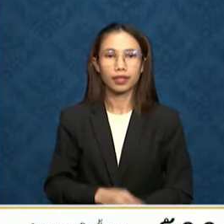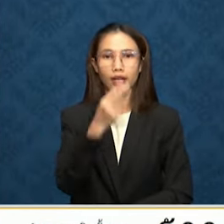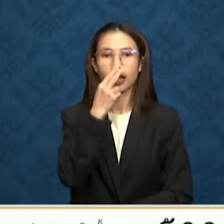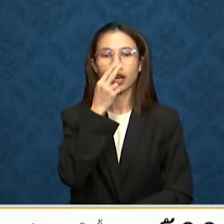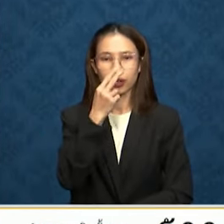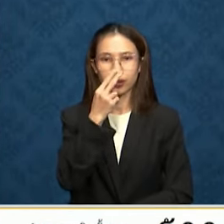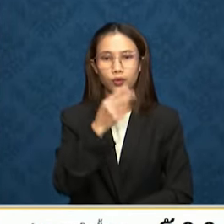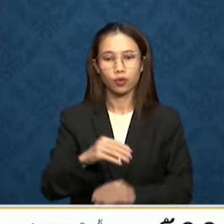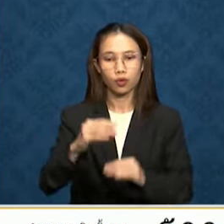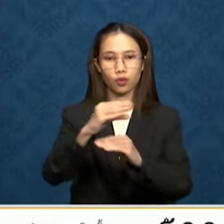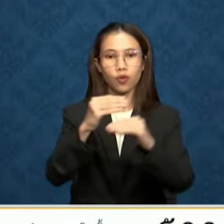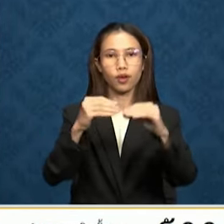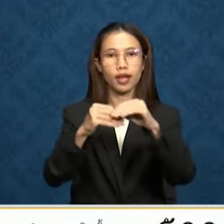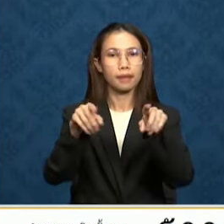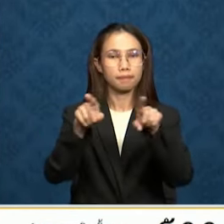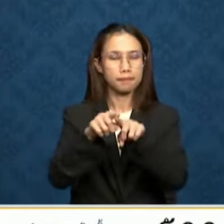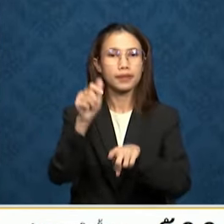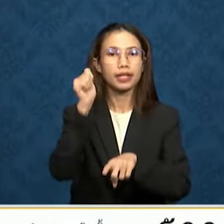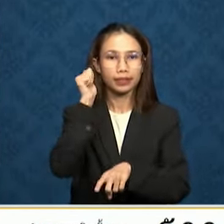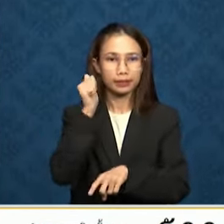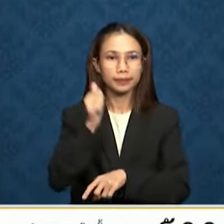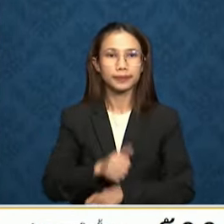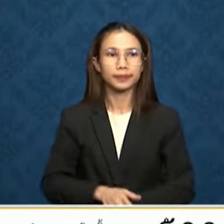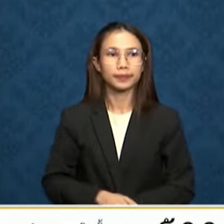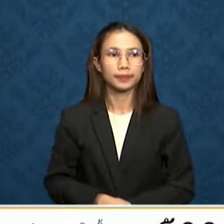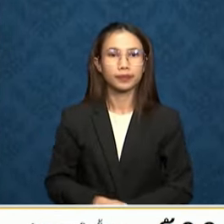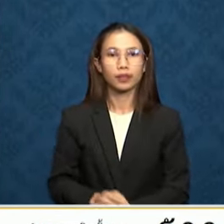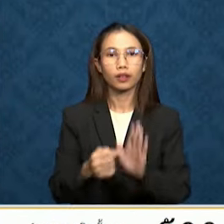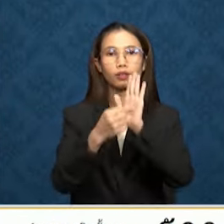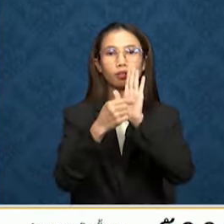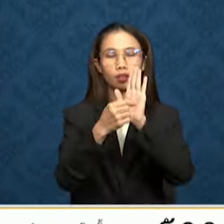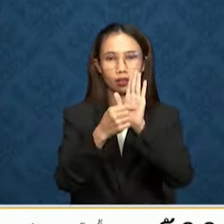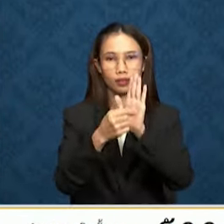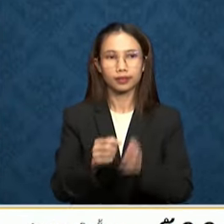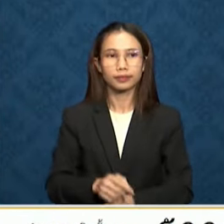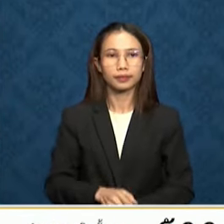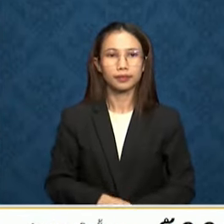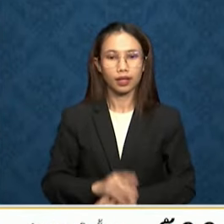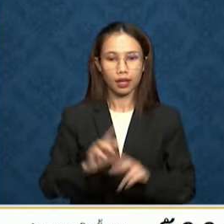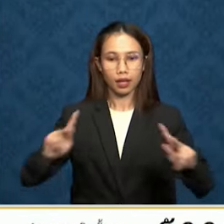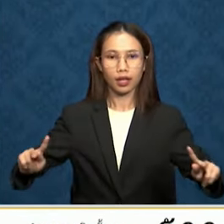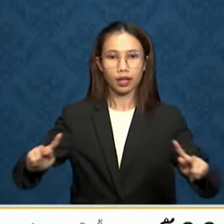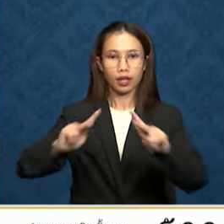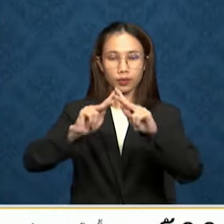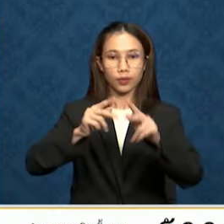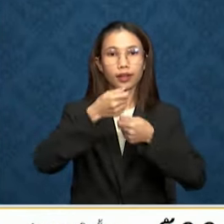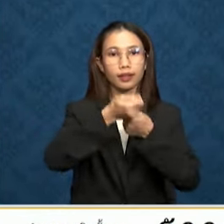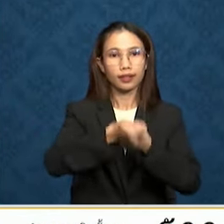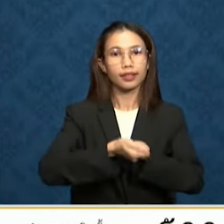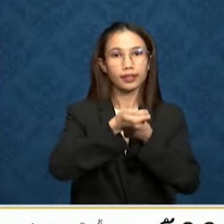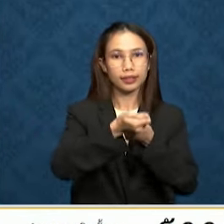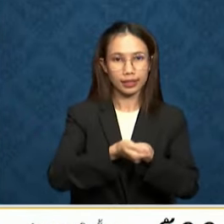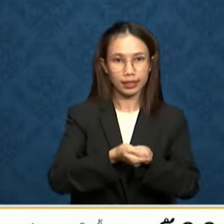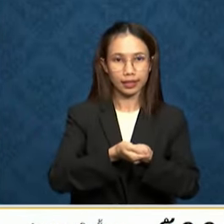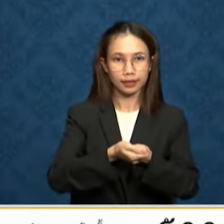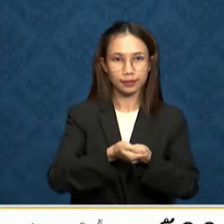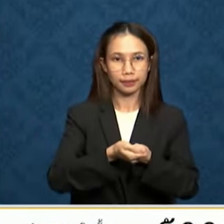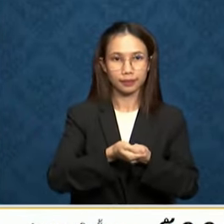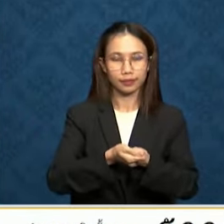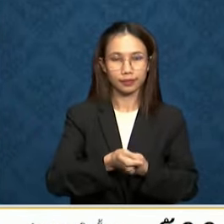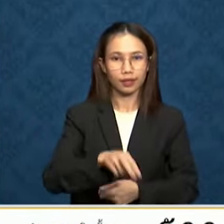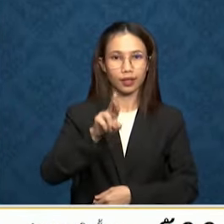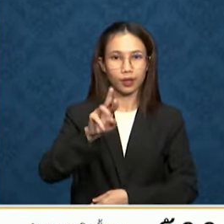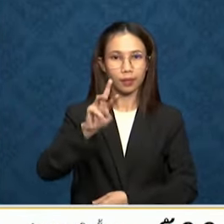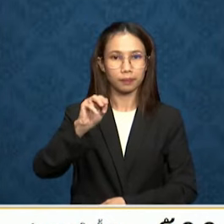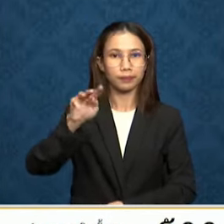หน้าตาโครงการมันเหมือนเดิมจริงๆนะคะอย่างเช่นในกระทรวงเกษตรนะคะท่านรัฐมนตรีนะคะ